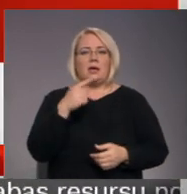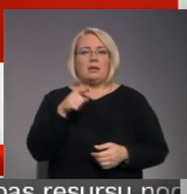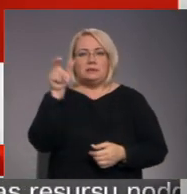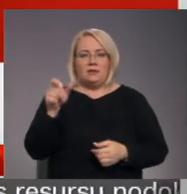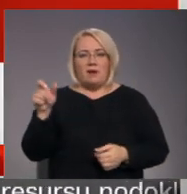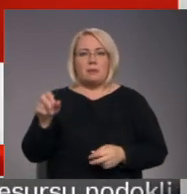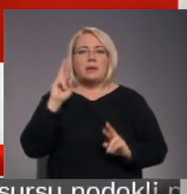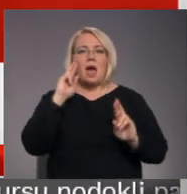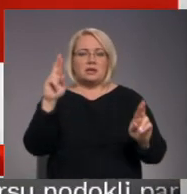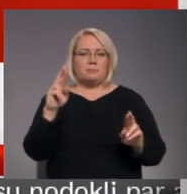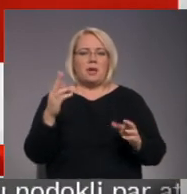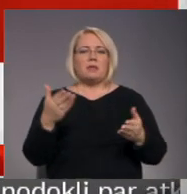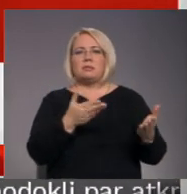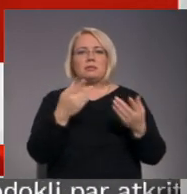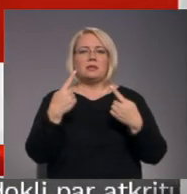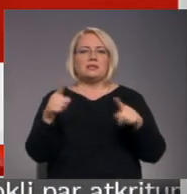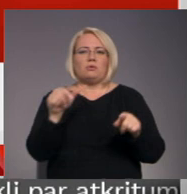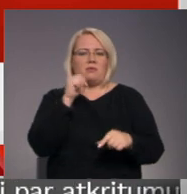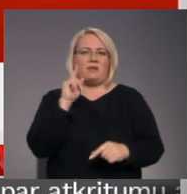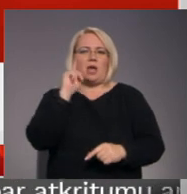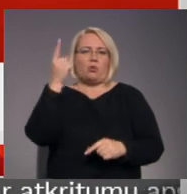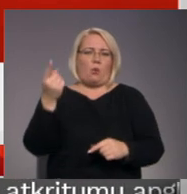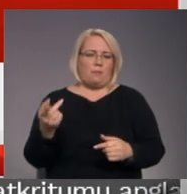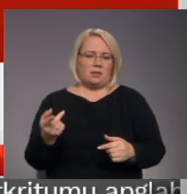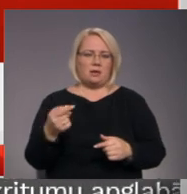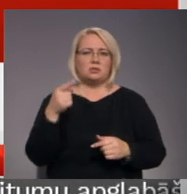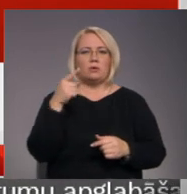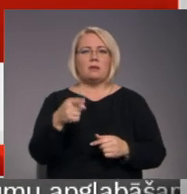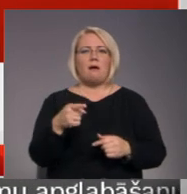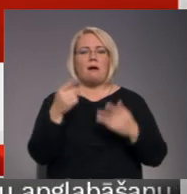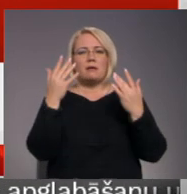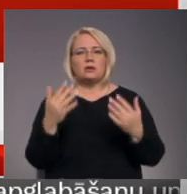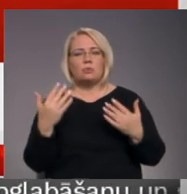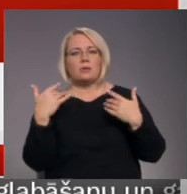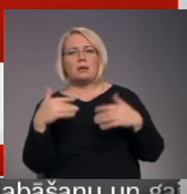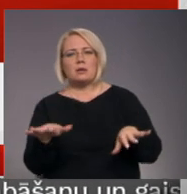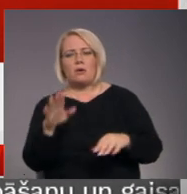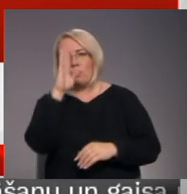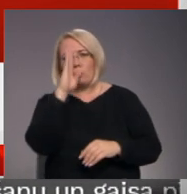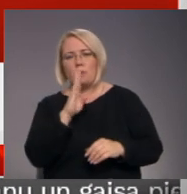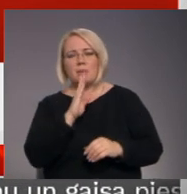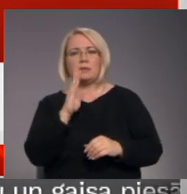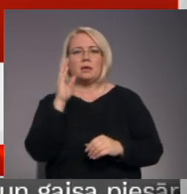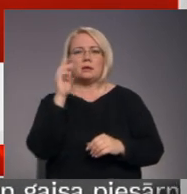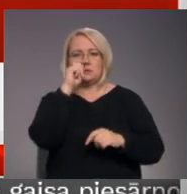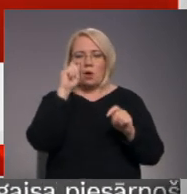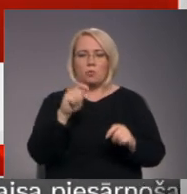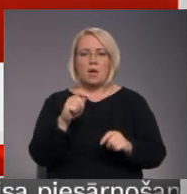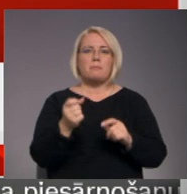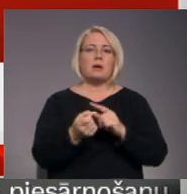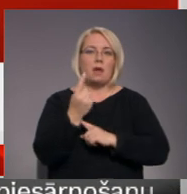neko cīps tādu īpašu nevienu izdomāties. Tāds, ja tāds darbīgs rezultātā ar jau tādu nopietnu zaudējumu radašies,